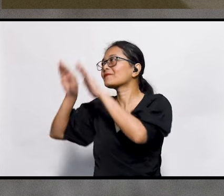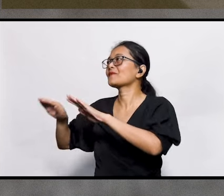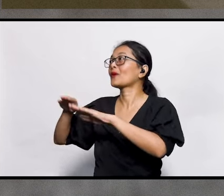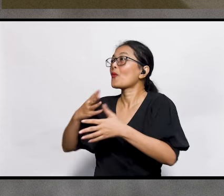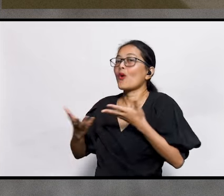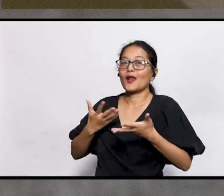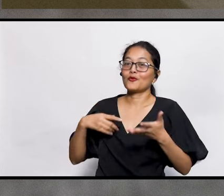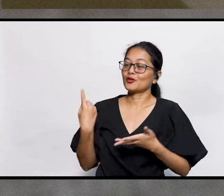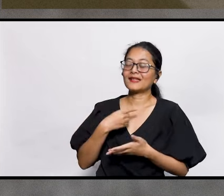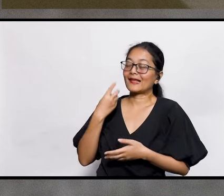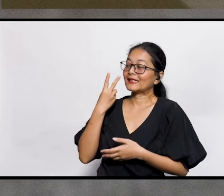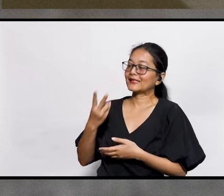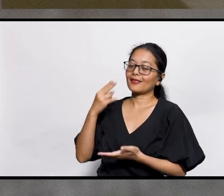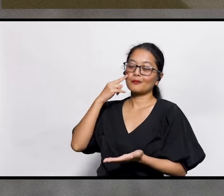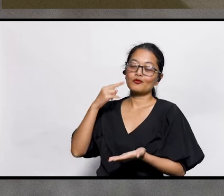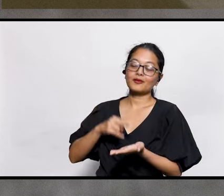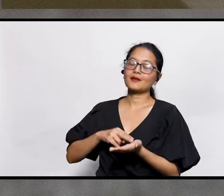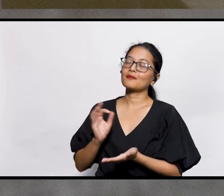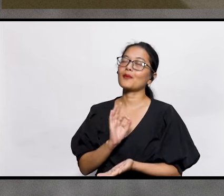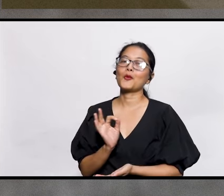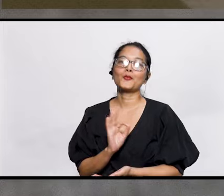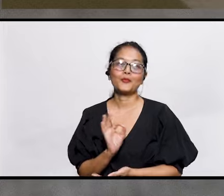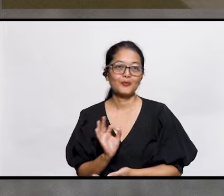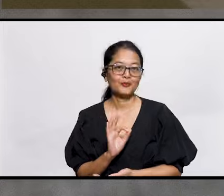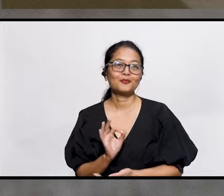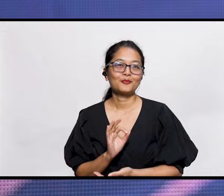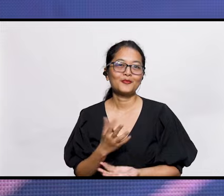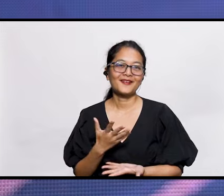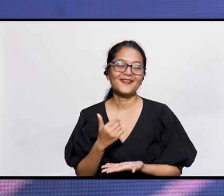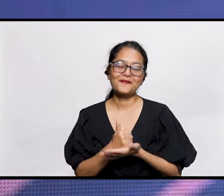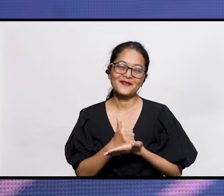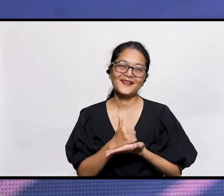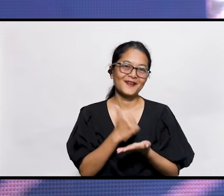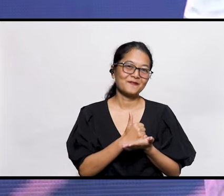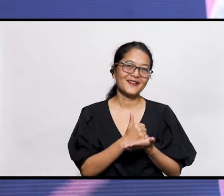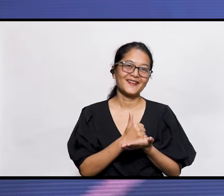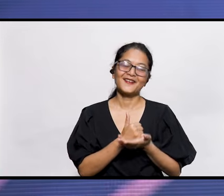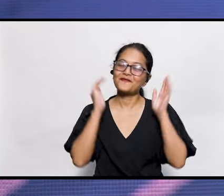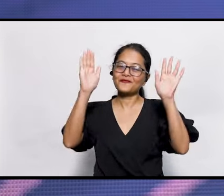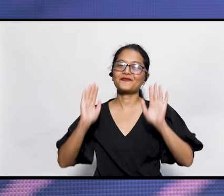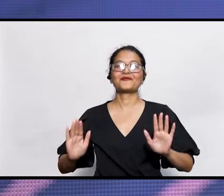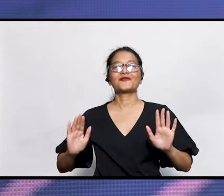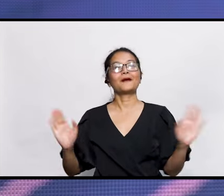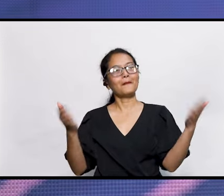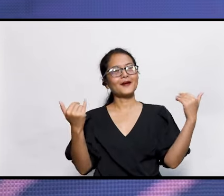canot see why Amin saudara wuh luar biasa come on